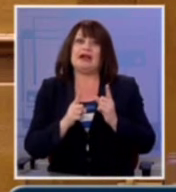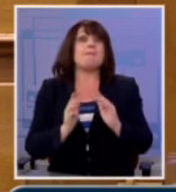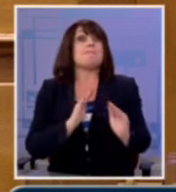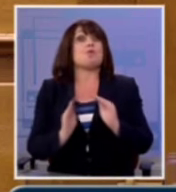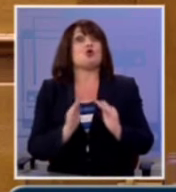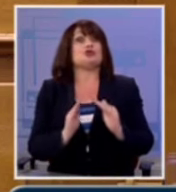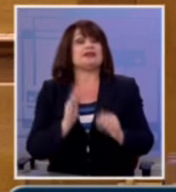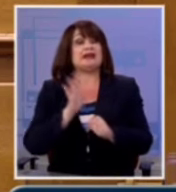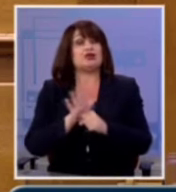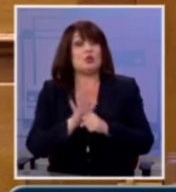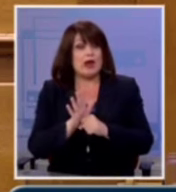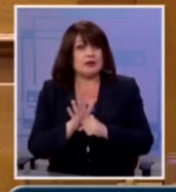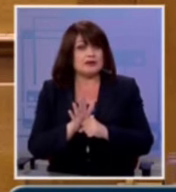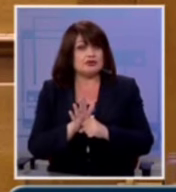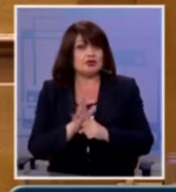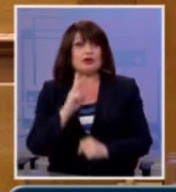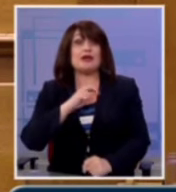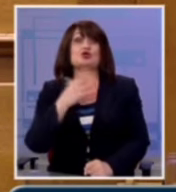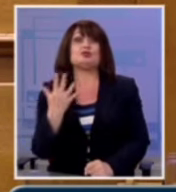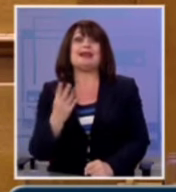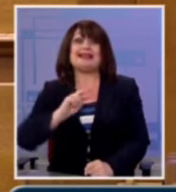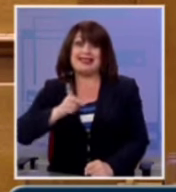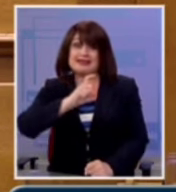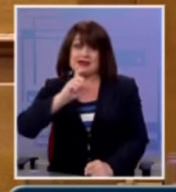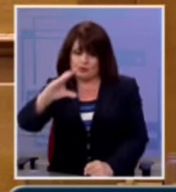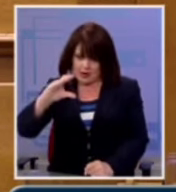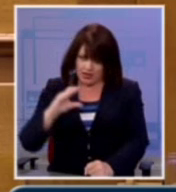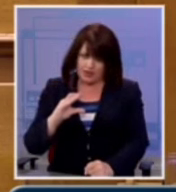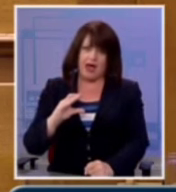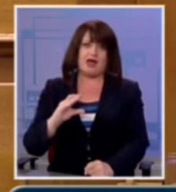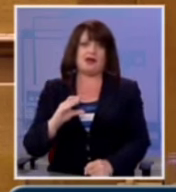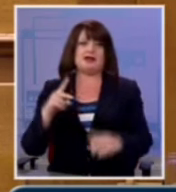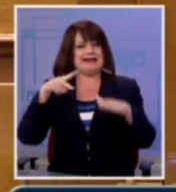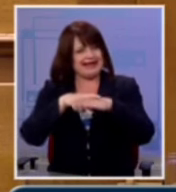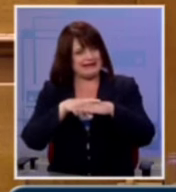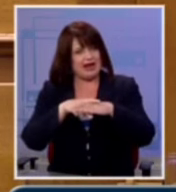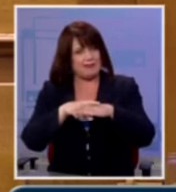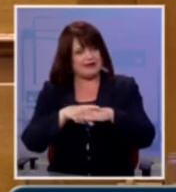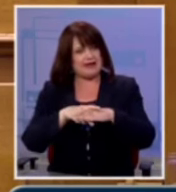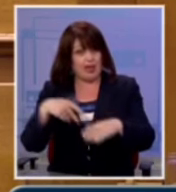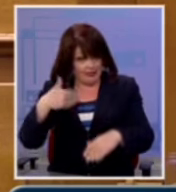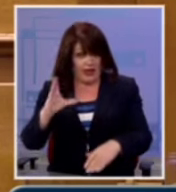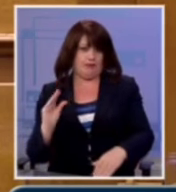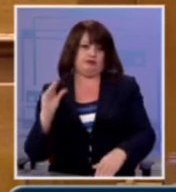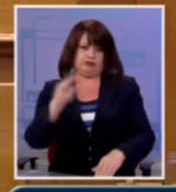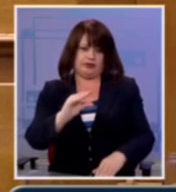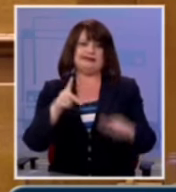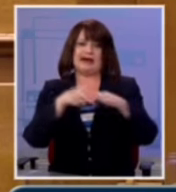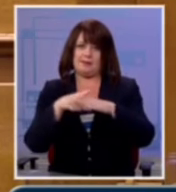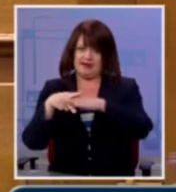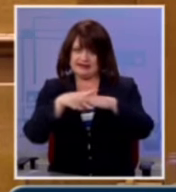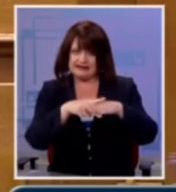διασφαλίζει, τουλάχιστον με το ύψος των 25 δις που έχουν τεθεί σε διάθεση, την